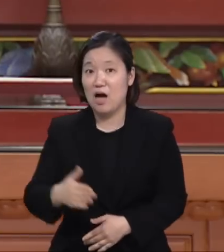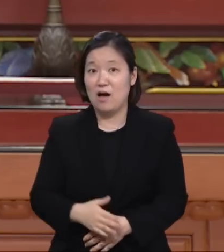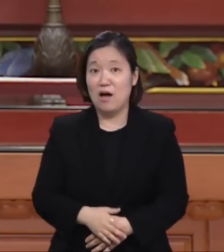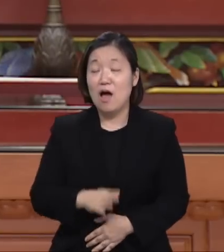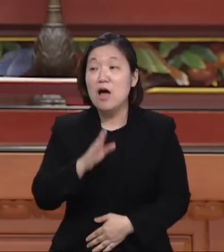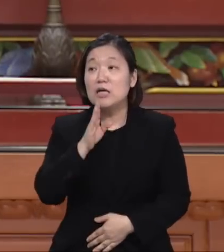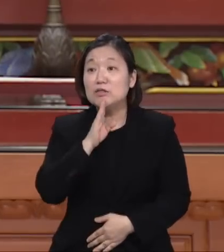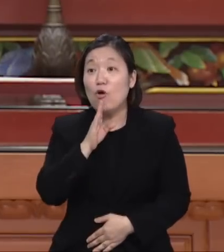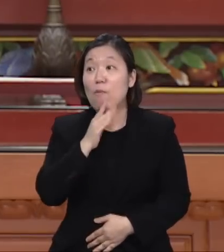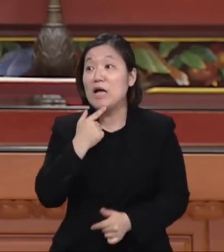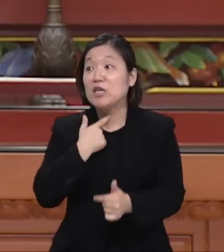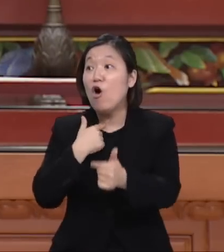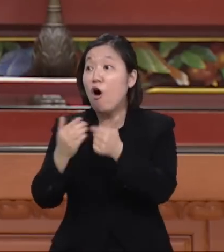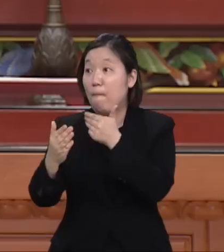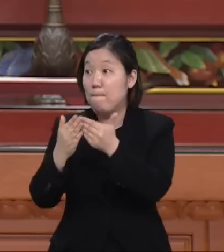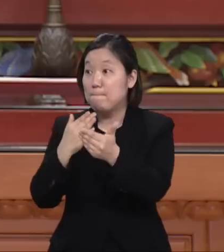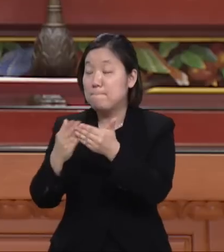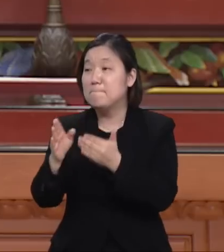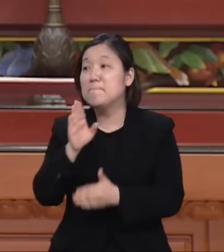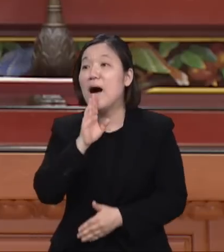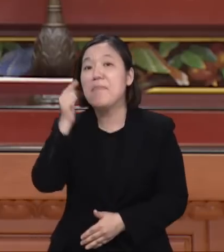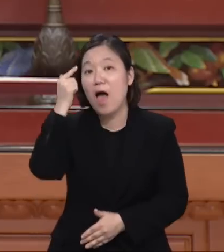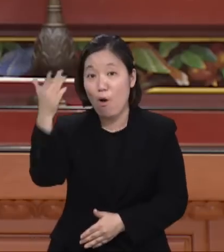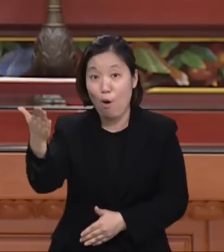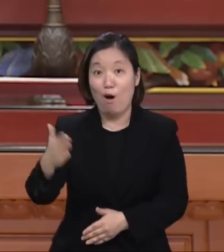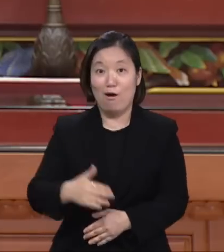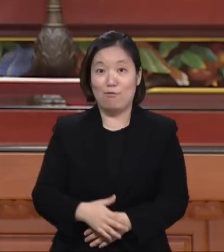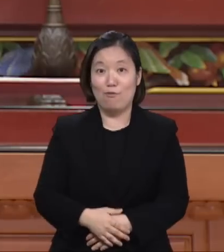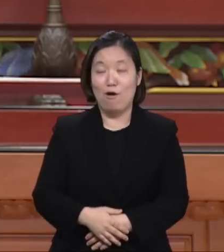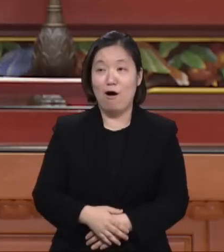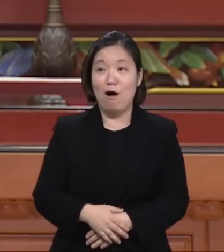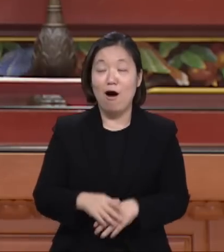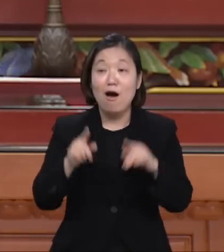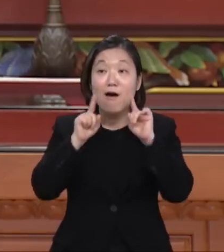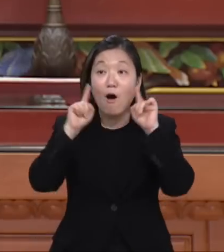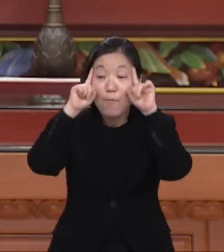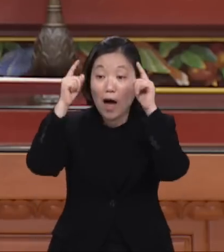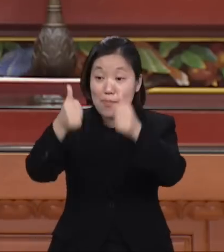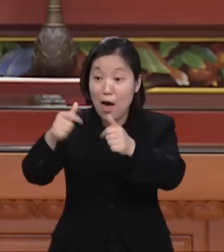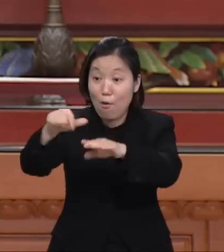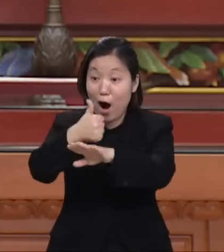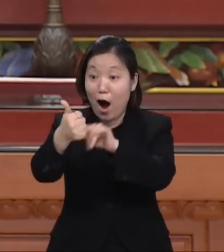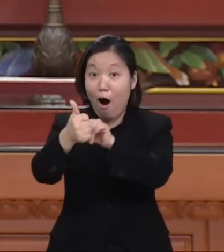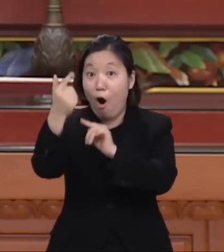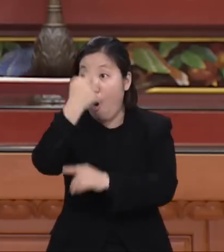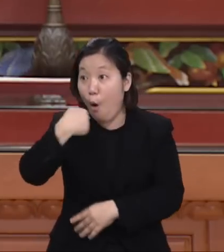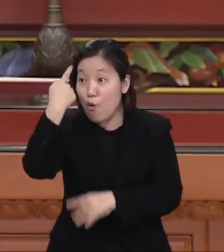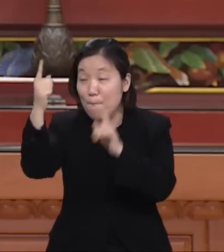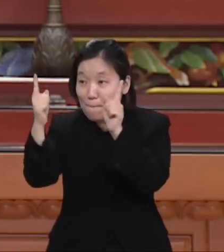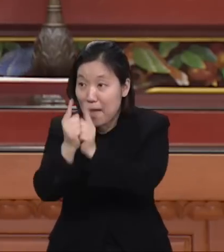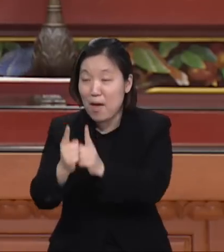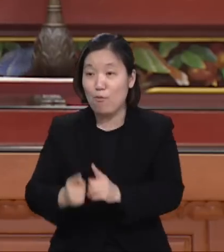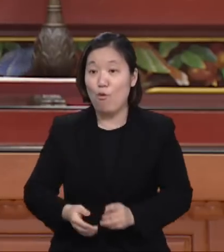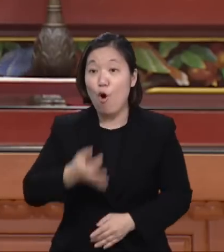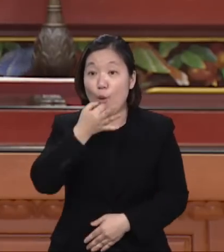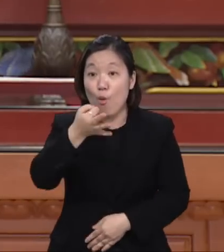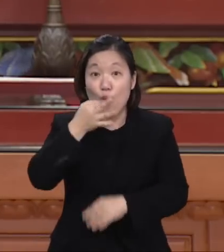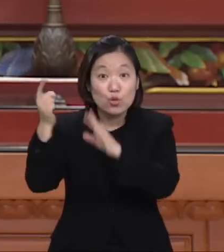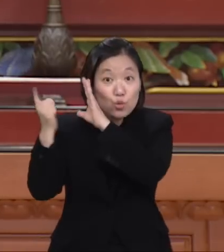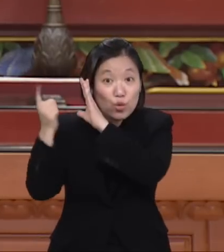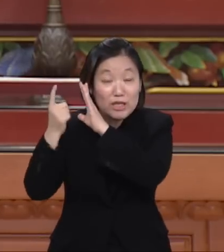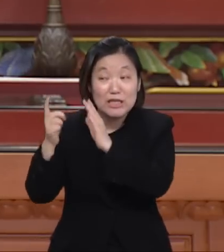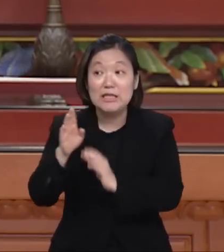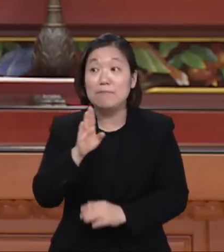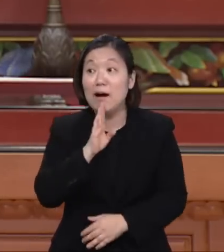정말 실제로 체험하신 겁니까 정말 염라대왕 얼굴을 보셨습니까 목소리를 정말 들으셨습니까